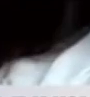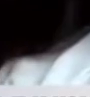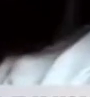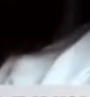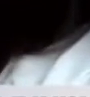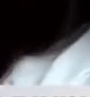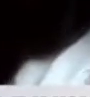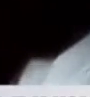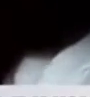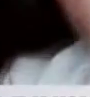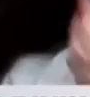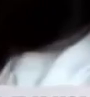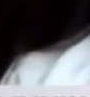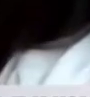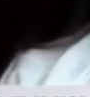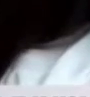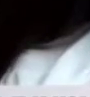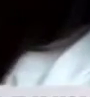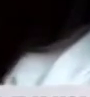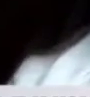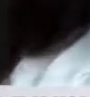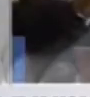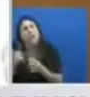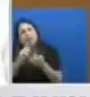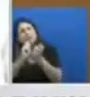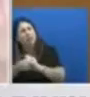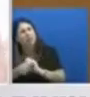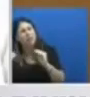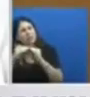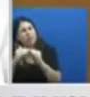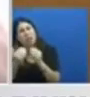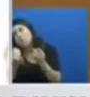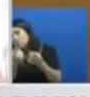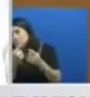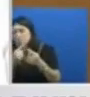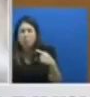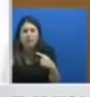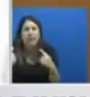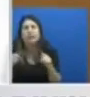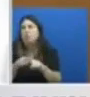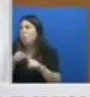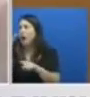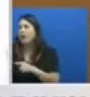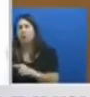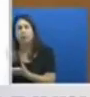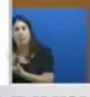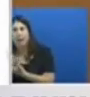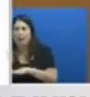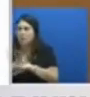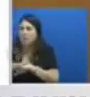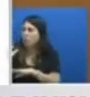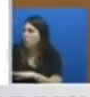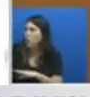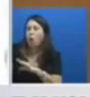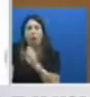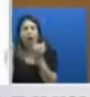אחד אני מבהירה לך כמו שהבהרתי פה בעשרות רעיונות הרפורמה לא על השולחן כך החליט נתניהו כבר לפני חודשים ארוכים אני התחתי את